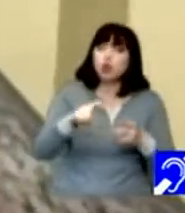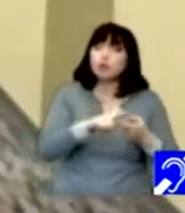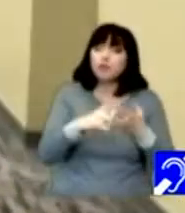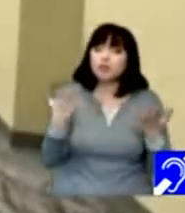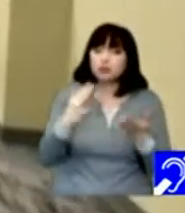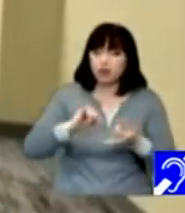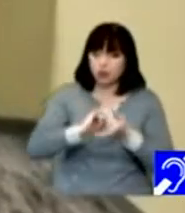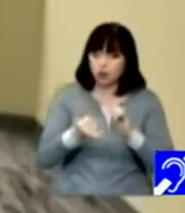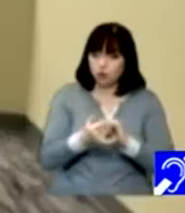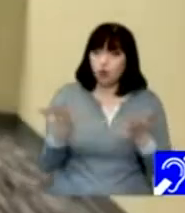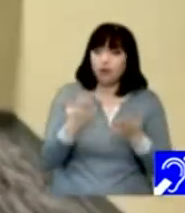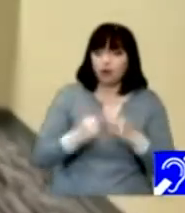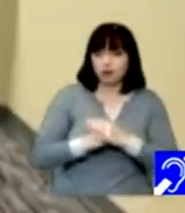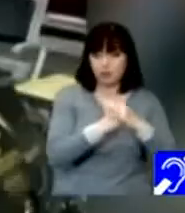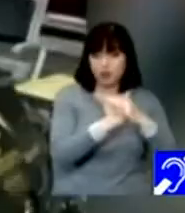convingătoare.